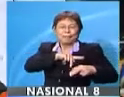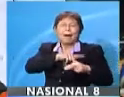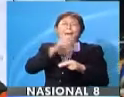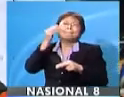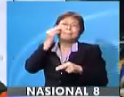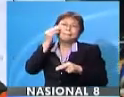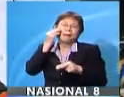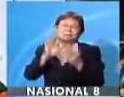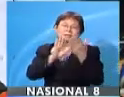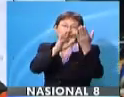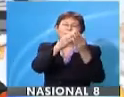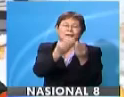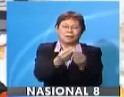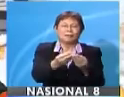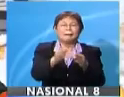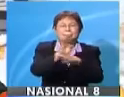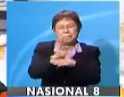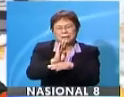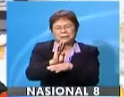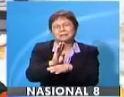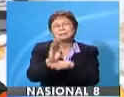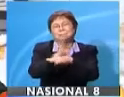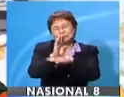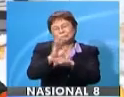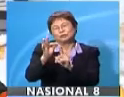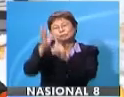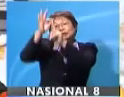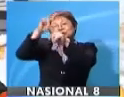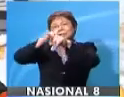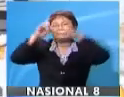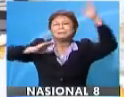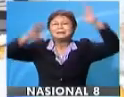Putra terhadap hartanah komersial strategik di Malaysia.